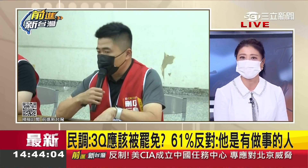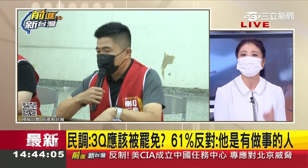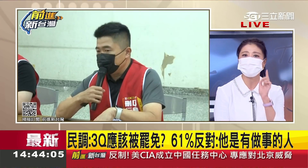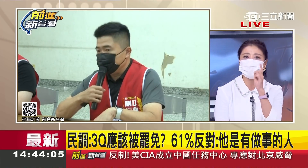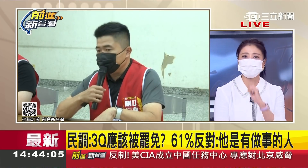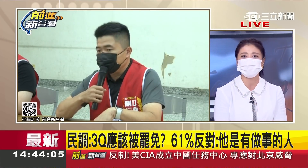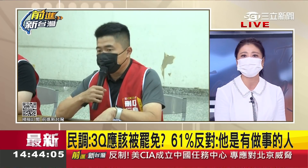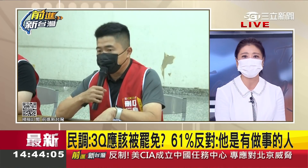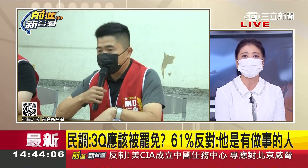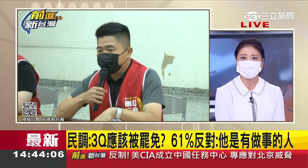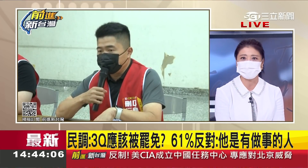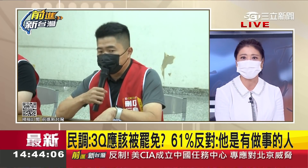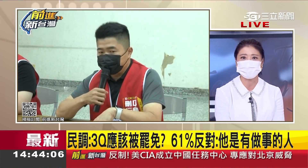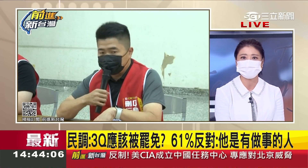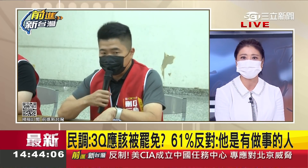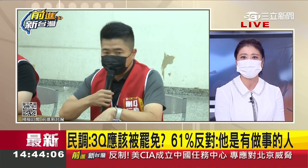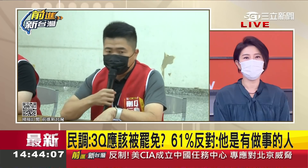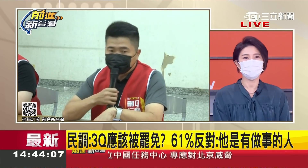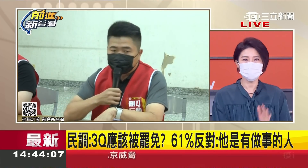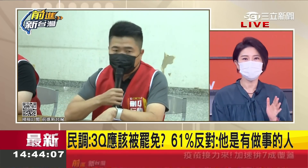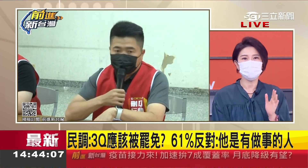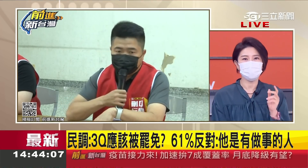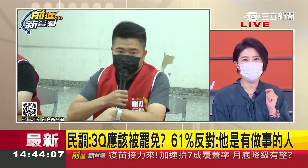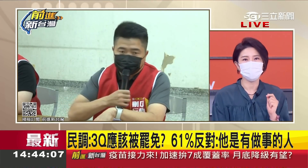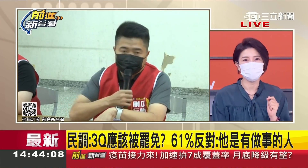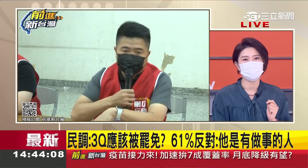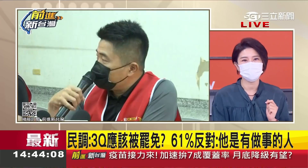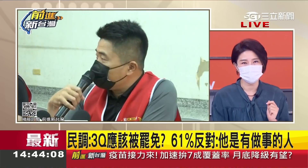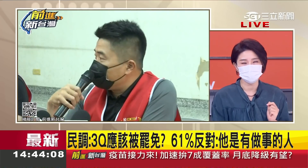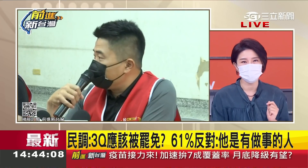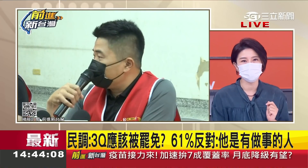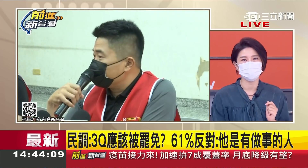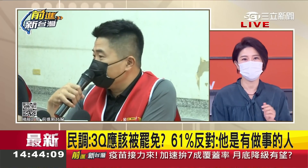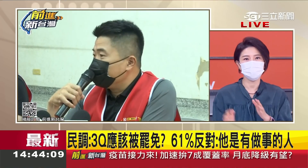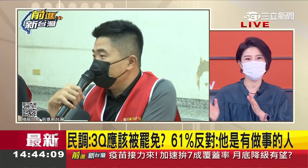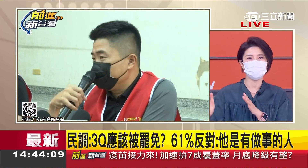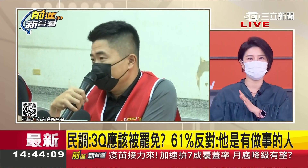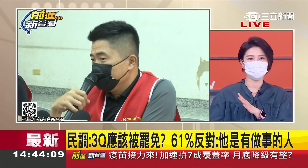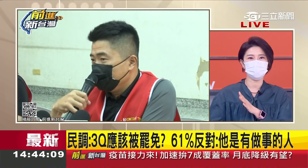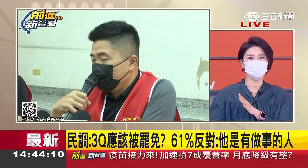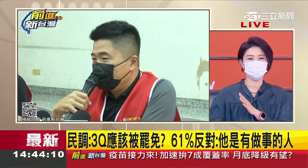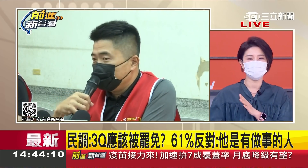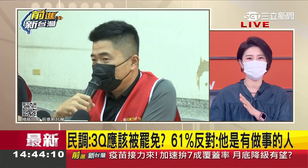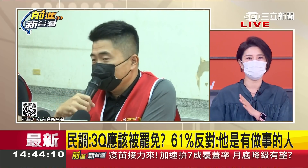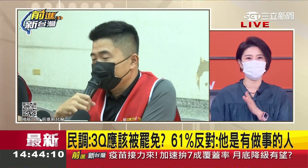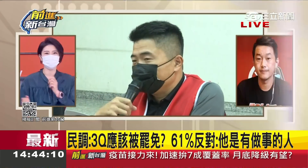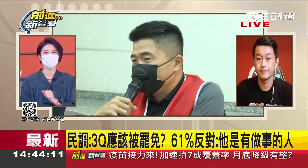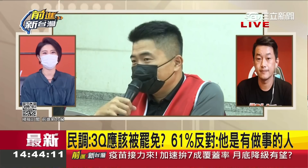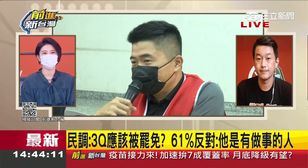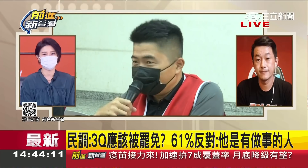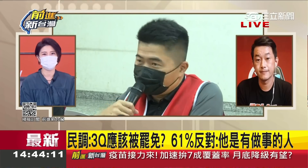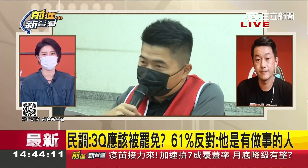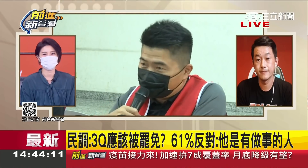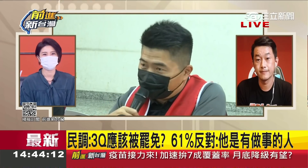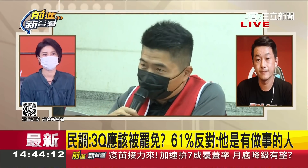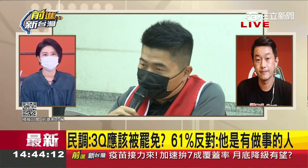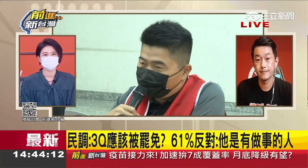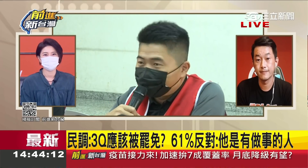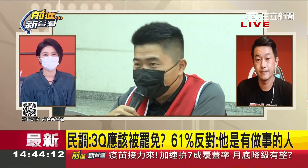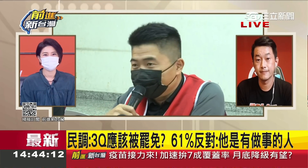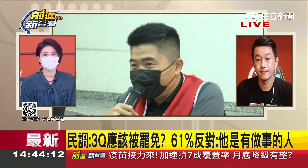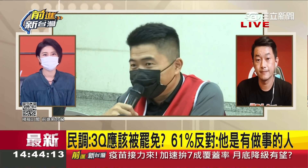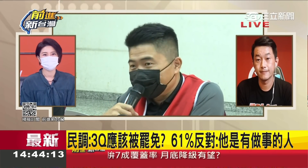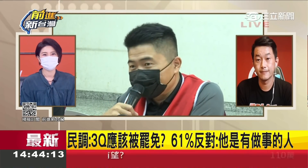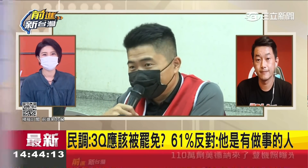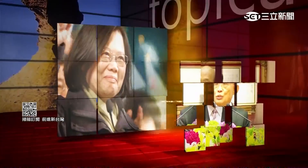糊焦点，这样的人拿出来一起讨论， 我们真的要好好的来检视哦。 Thank you 哥也留在我们的线上，我们休息一下稍后回来。